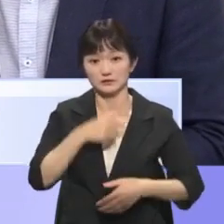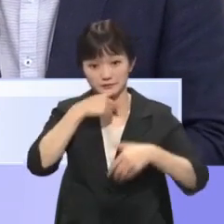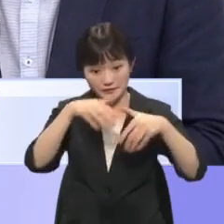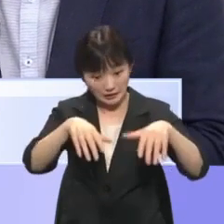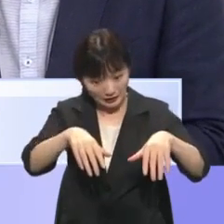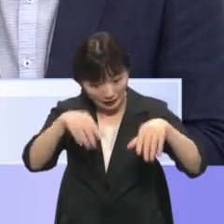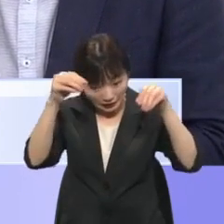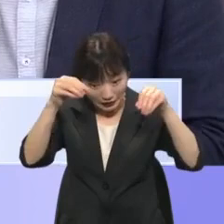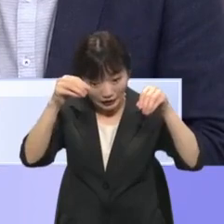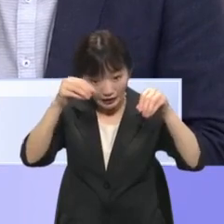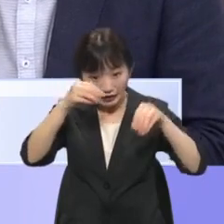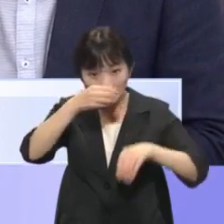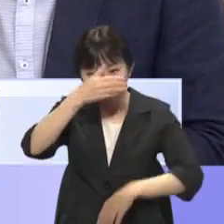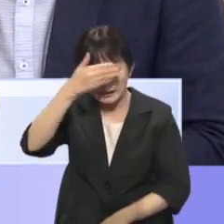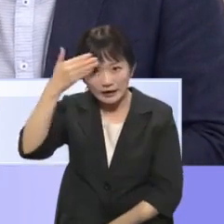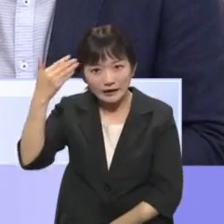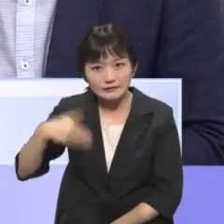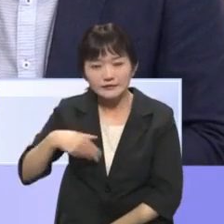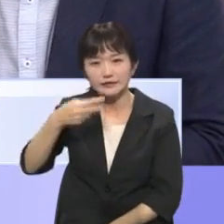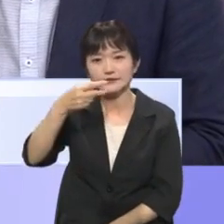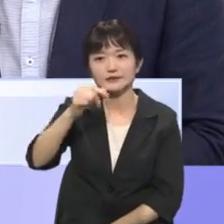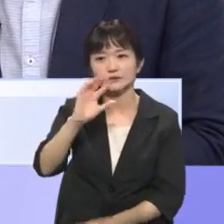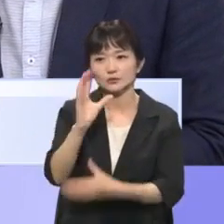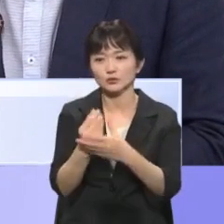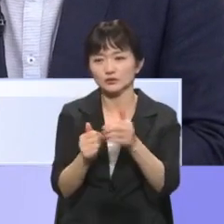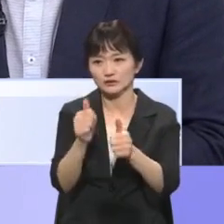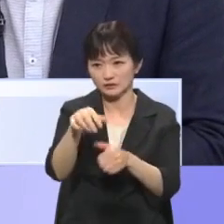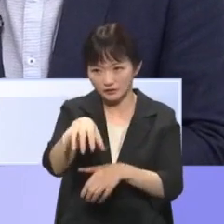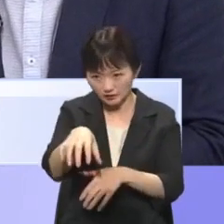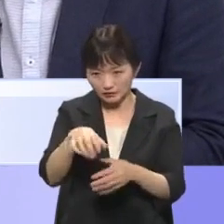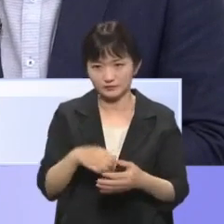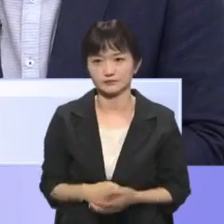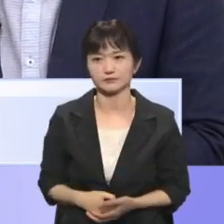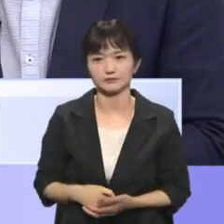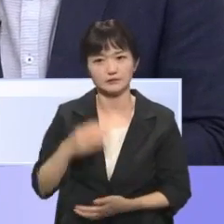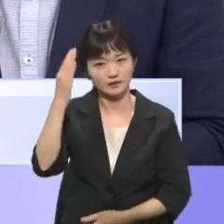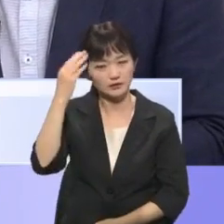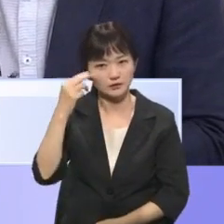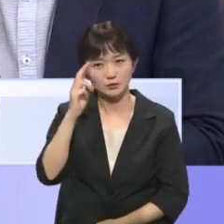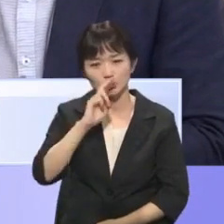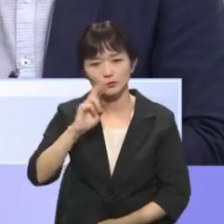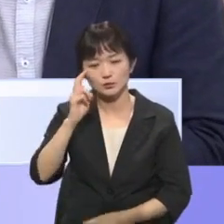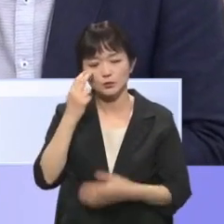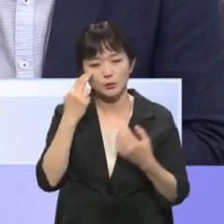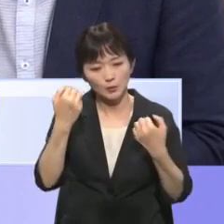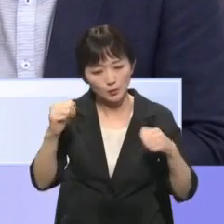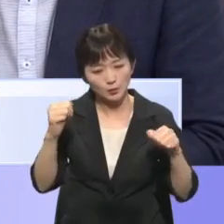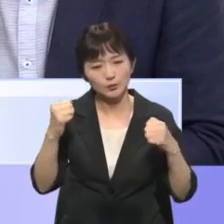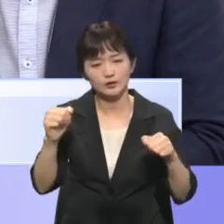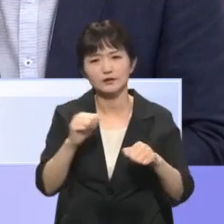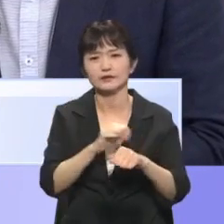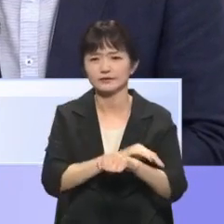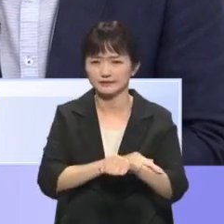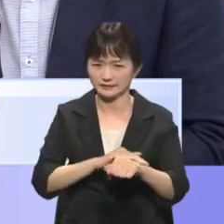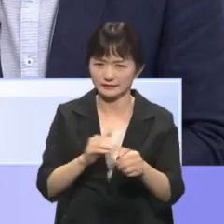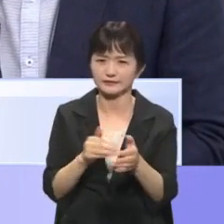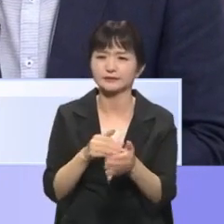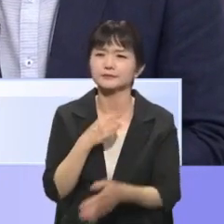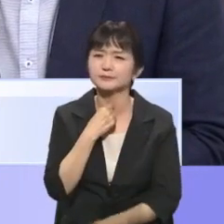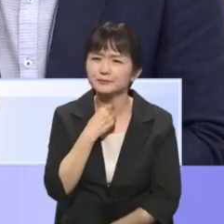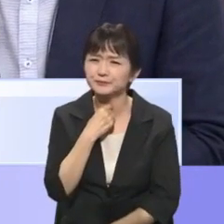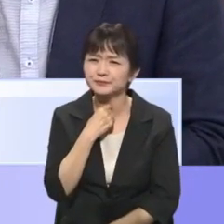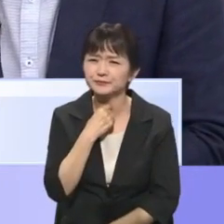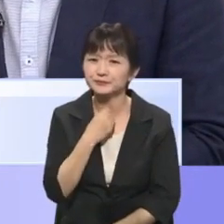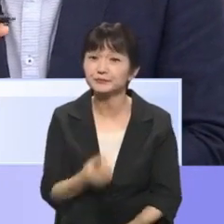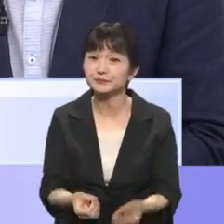상암 경기장에서 패형식과 이제 그 케이팝 공연이 잘 마무리되기를 바라는 마음인데요 이제 끝나고